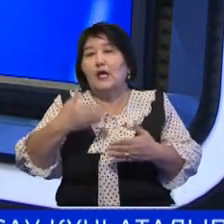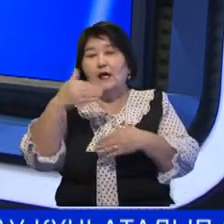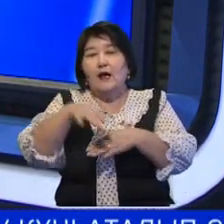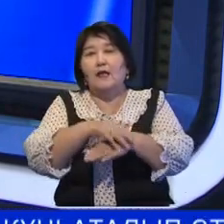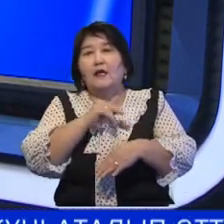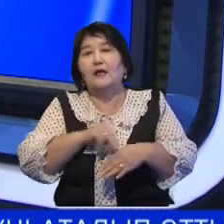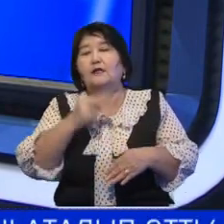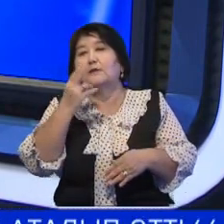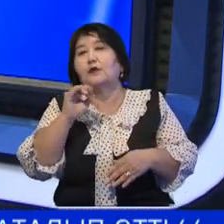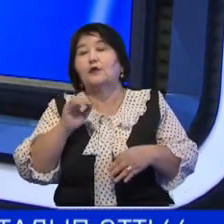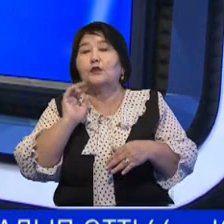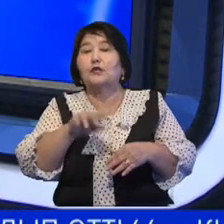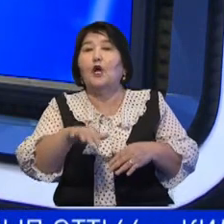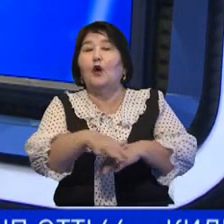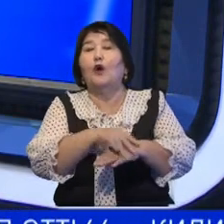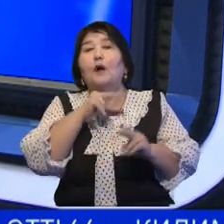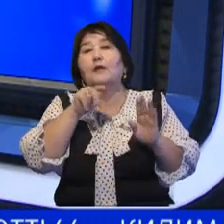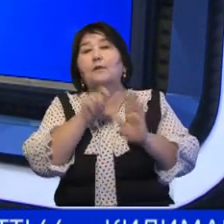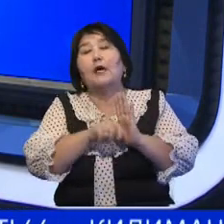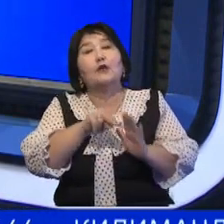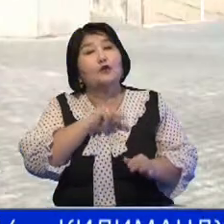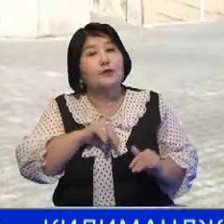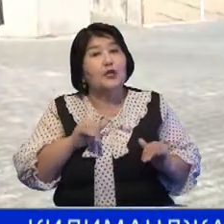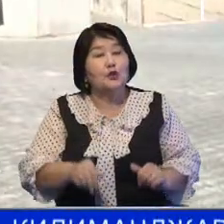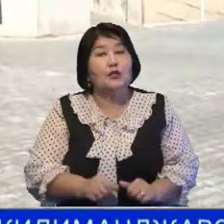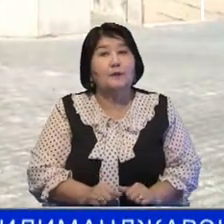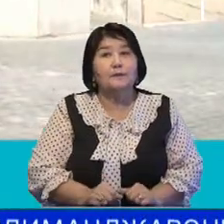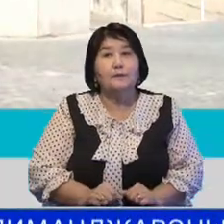көрсету орталықтарына барып, қоғамдық бақылау жұмыстарын жүргізді.